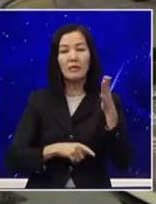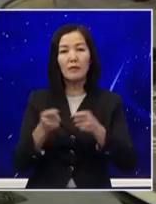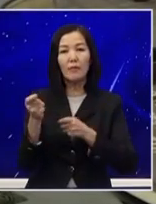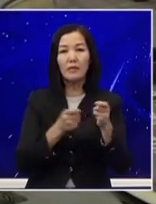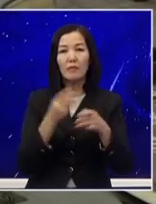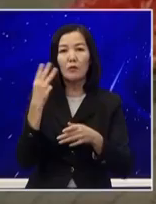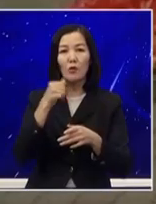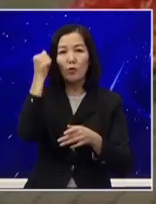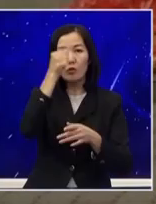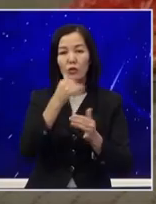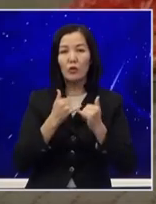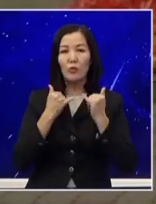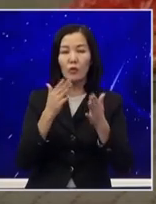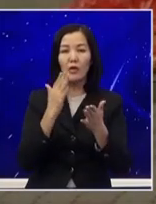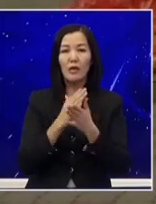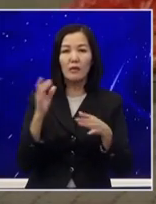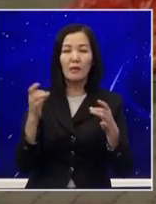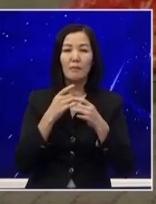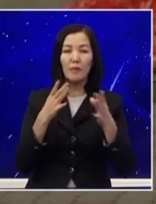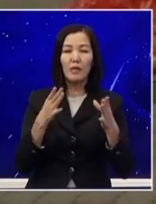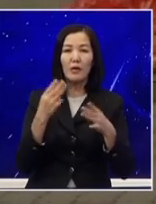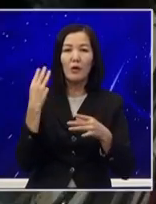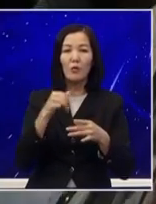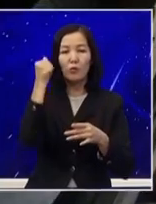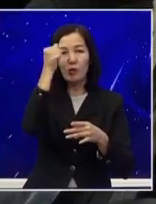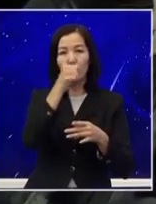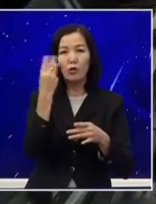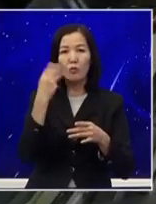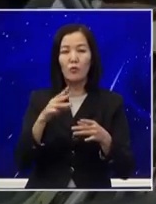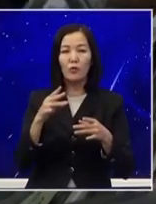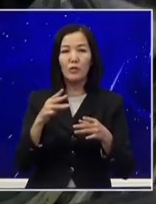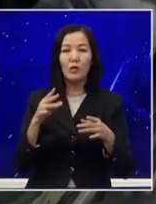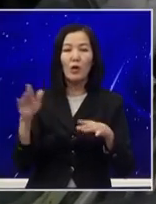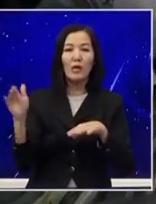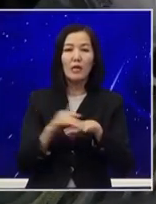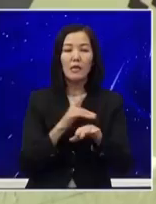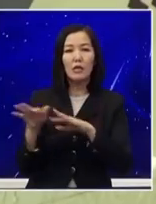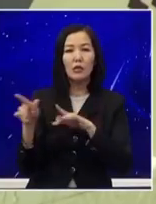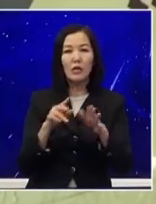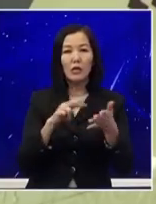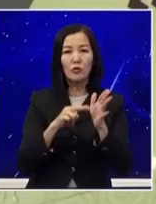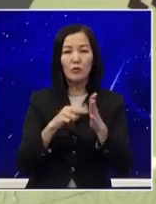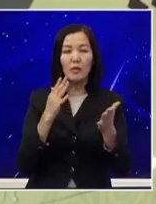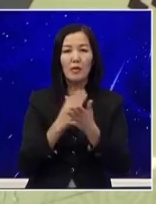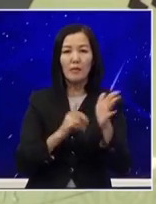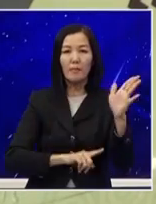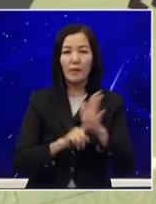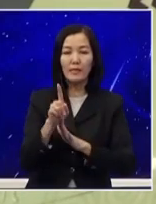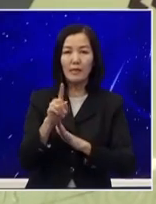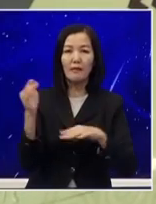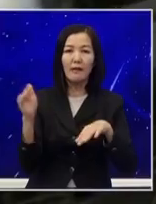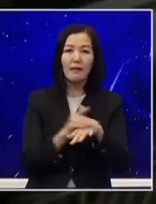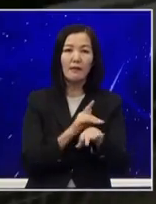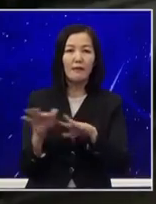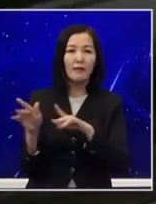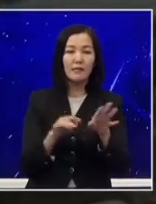орай ұйымдастырылған. Мерейтойға байланысты 30 жылға 30 игі шара жоспарланыпты. Бұл бастамасы. Игі іске қала